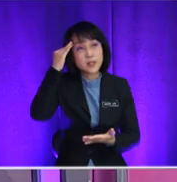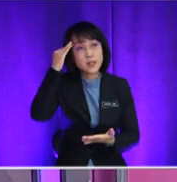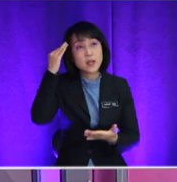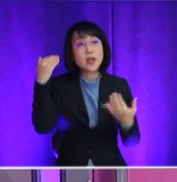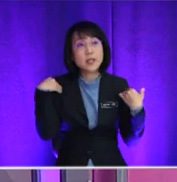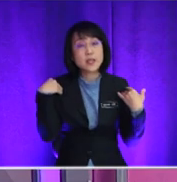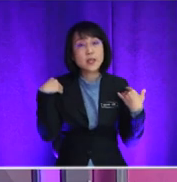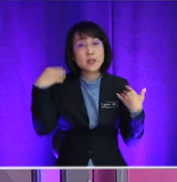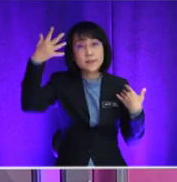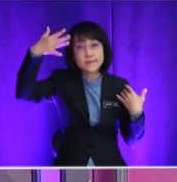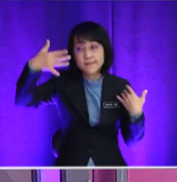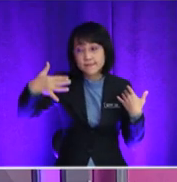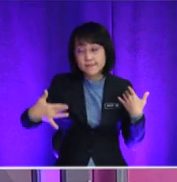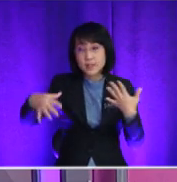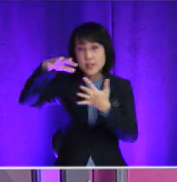banyak